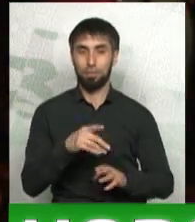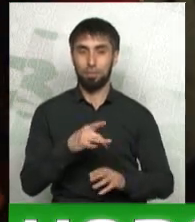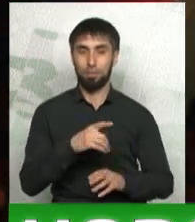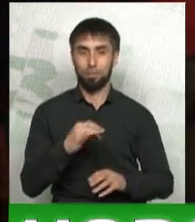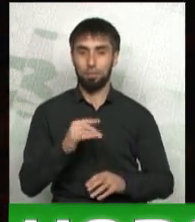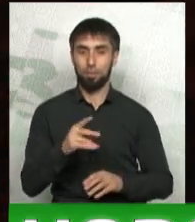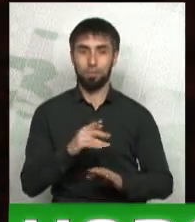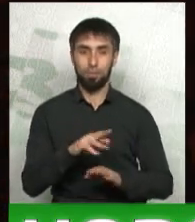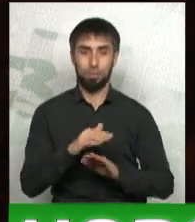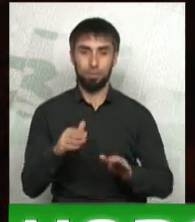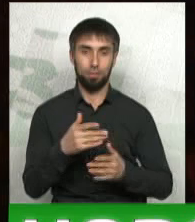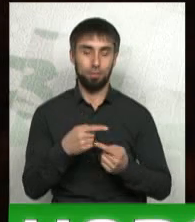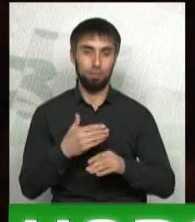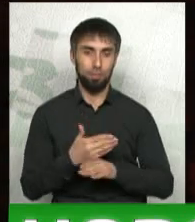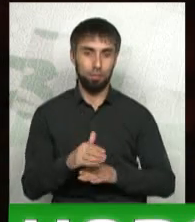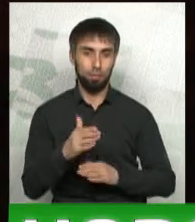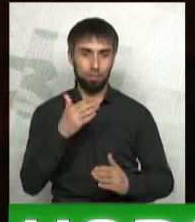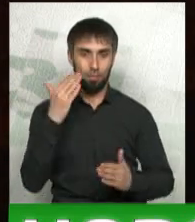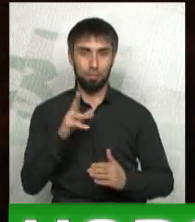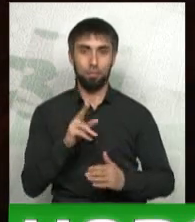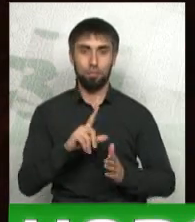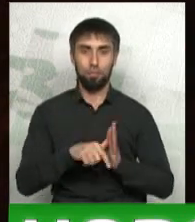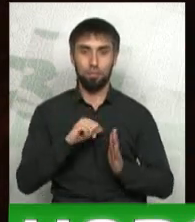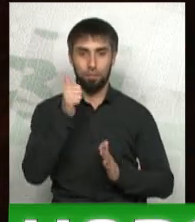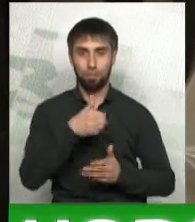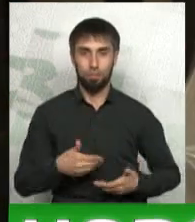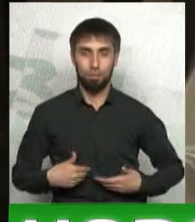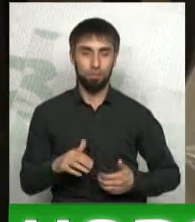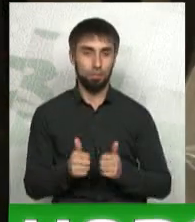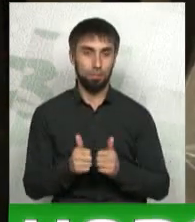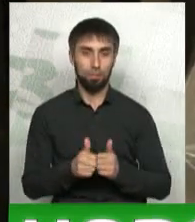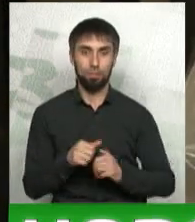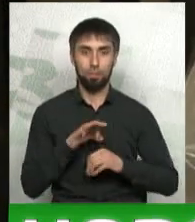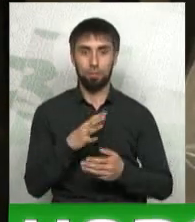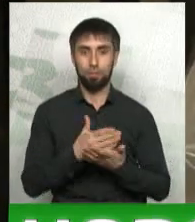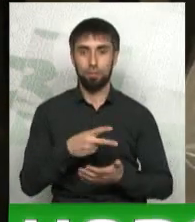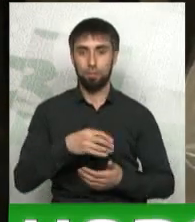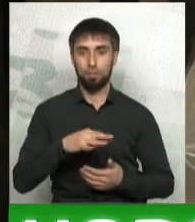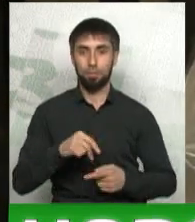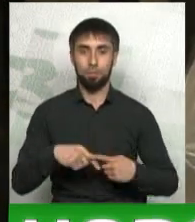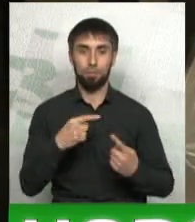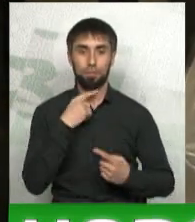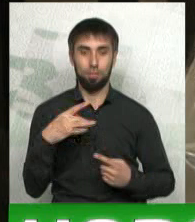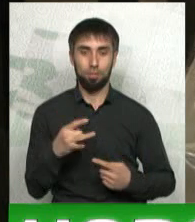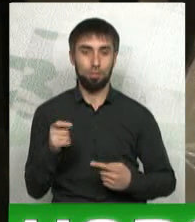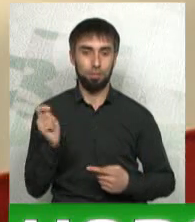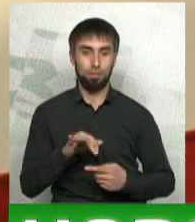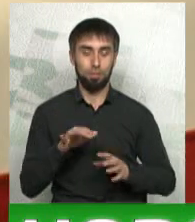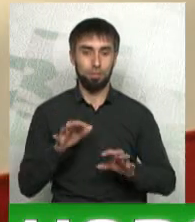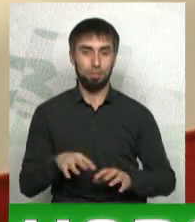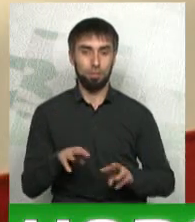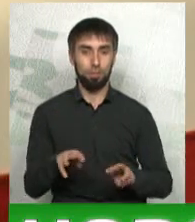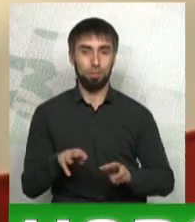детей здесь отдельные развлечения. Поздравить тех, кто долгие годы живет в соседстве, внося в свою лепту в развитие республики, пришли и